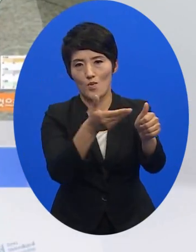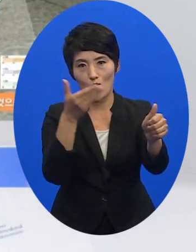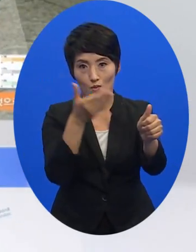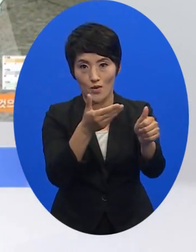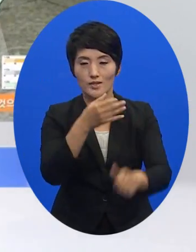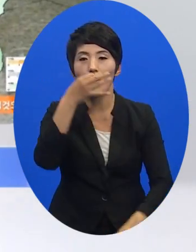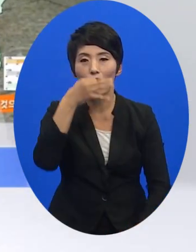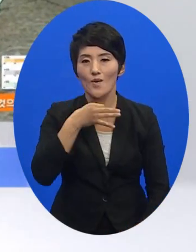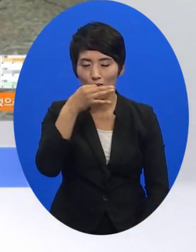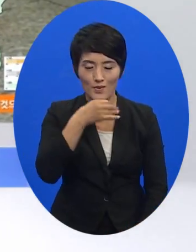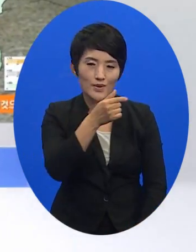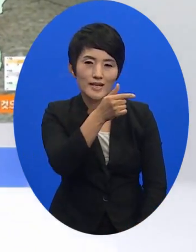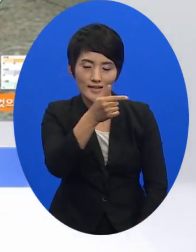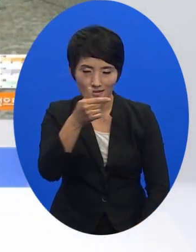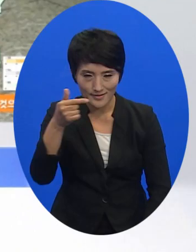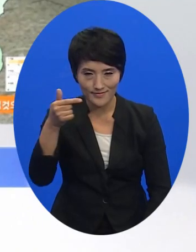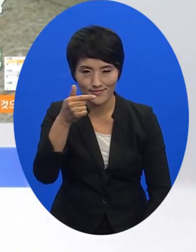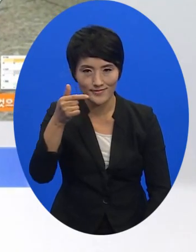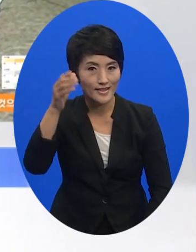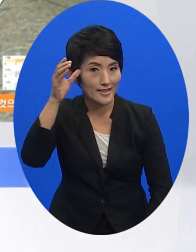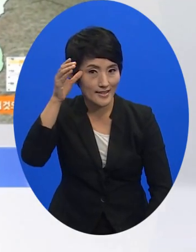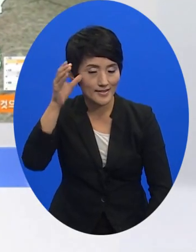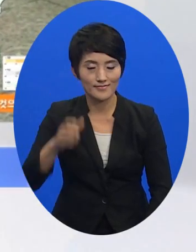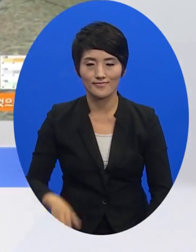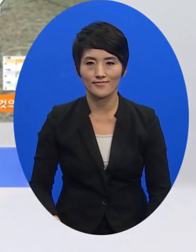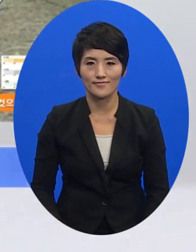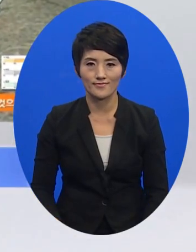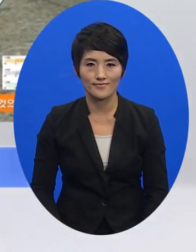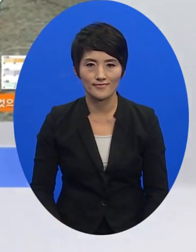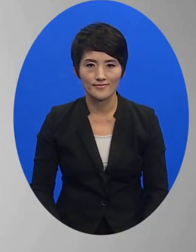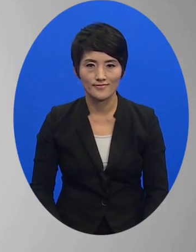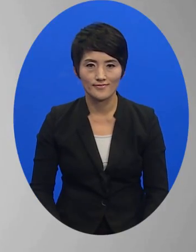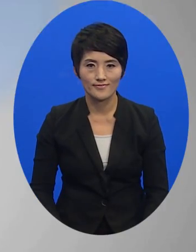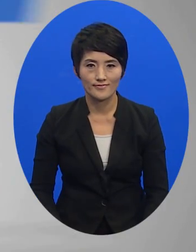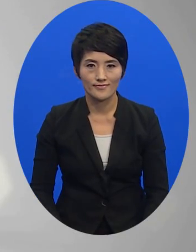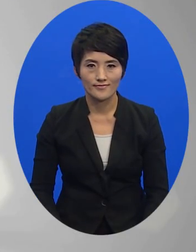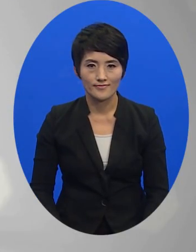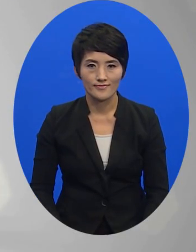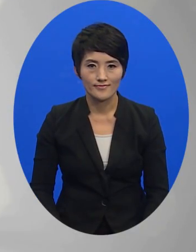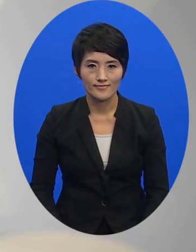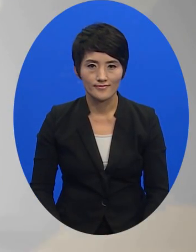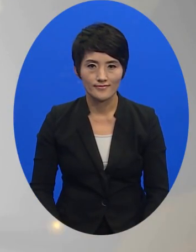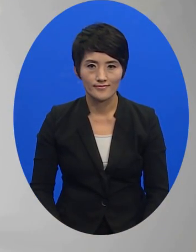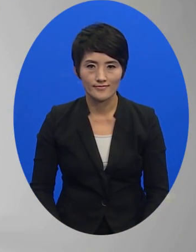정보의 사각지대 해소에 큰 역할을 할 것으로 기대됩니다.